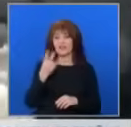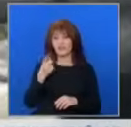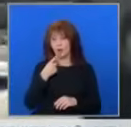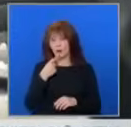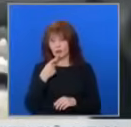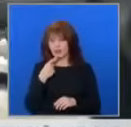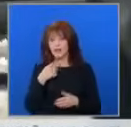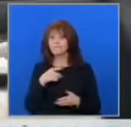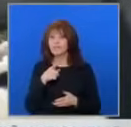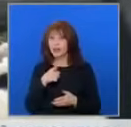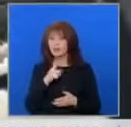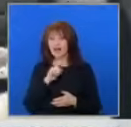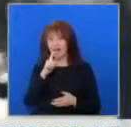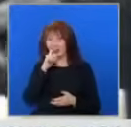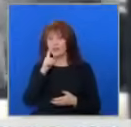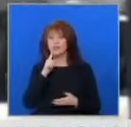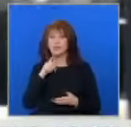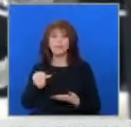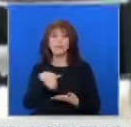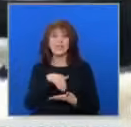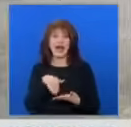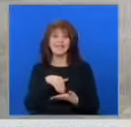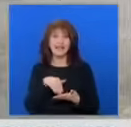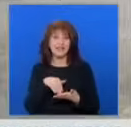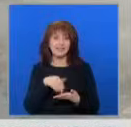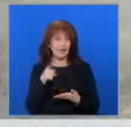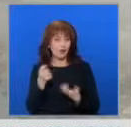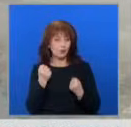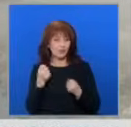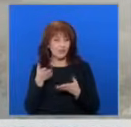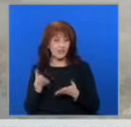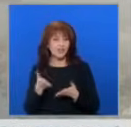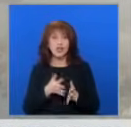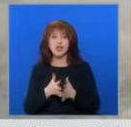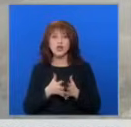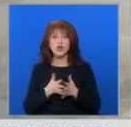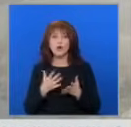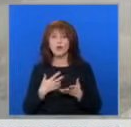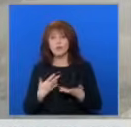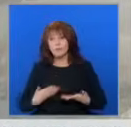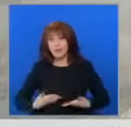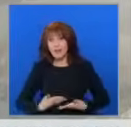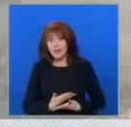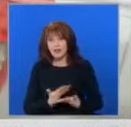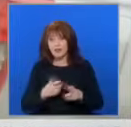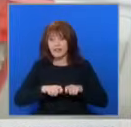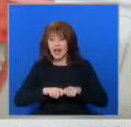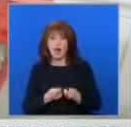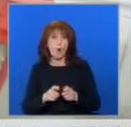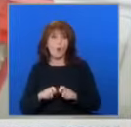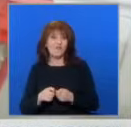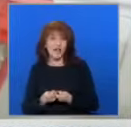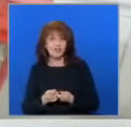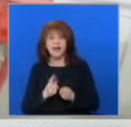на хора с адресна регистрация в конкретната зона, както и за хора с специални потребности и увреждания. За да бъдат изключени от забраната, трябва да